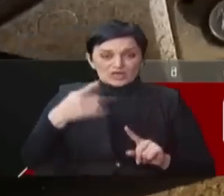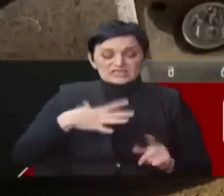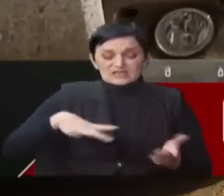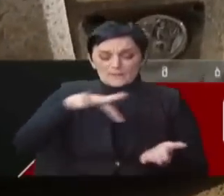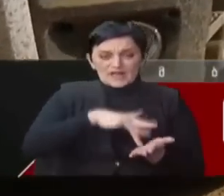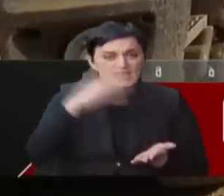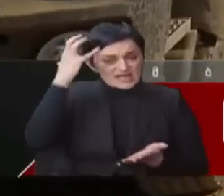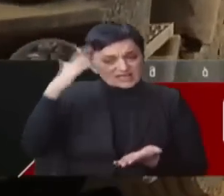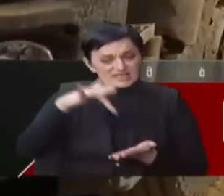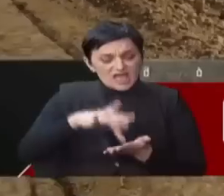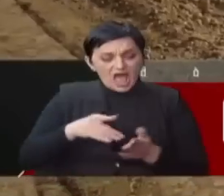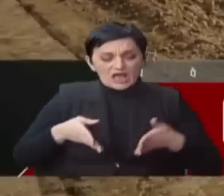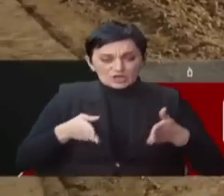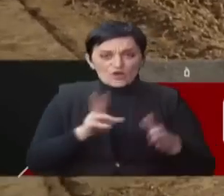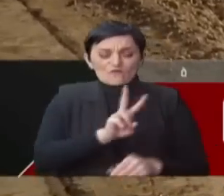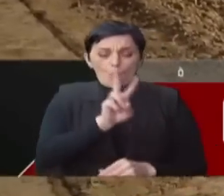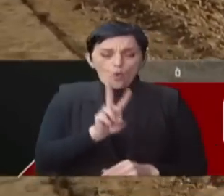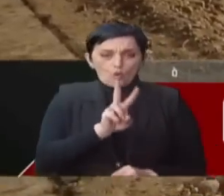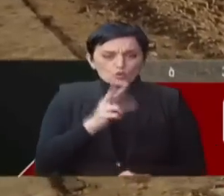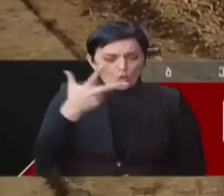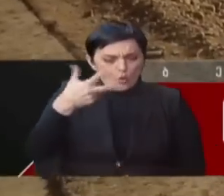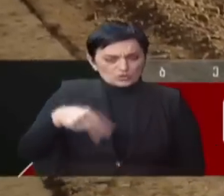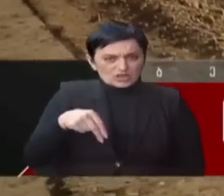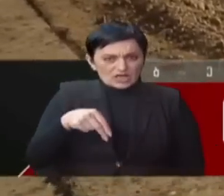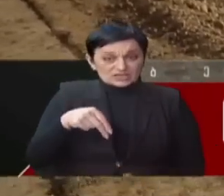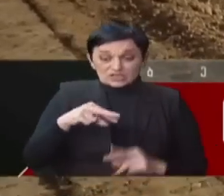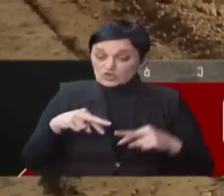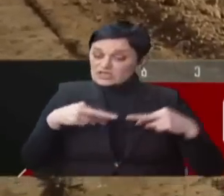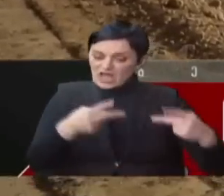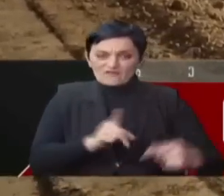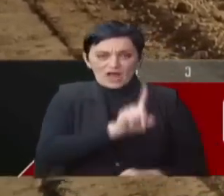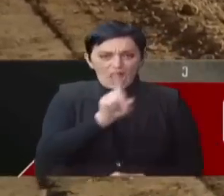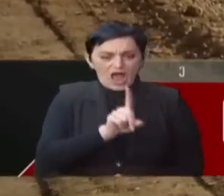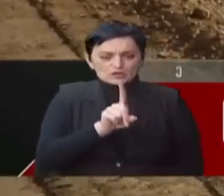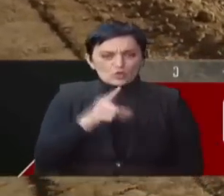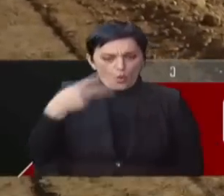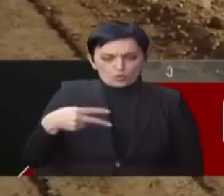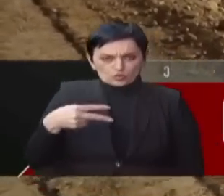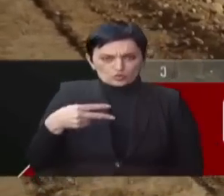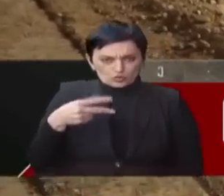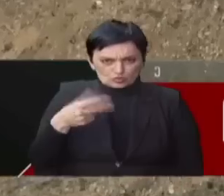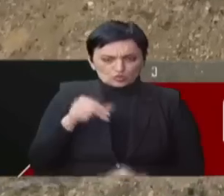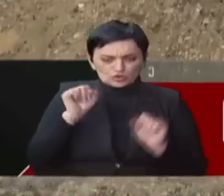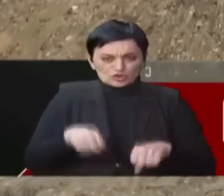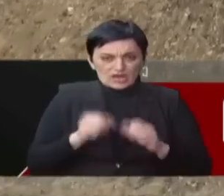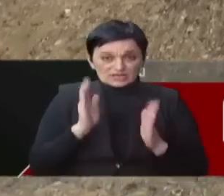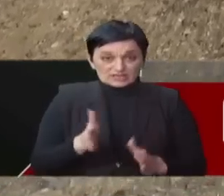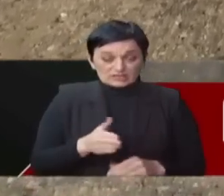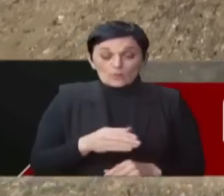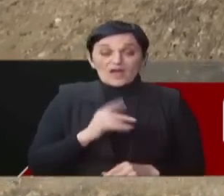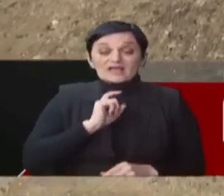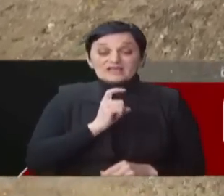თელავის მიმართულებით მგზავრობის დრო 2 საათი და 30 წუთის ნაცვლად 1 საათსა და 20 წუთში იქნება შესაძლებელი, ხოლო